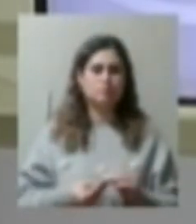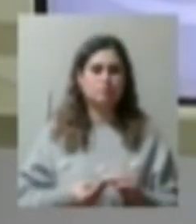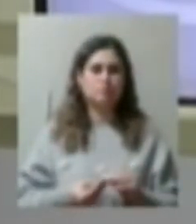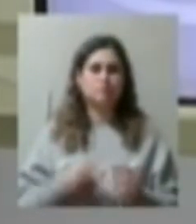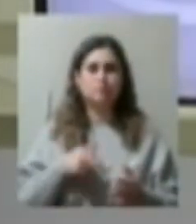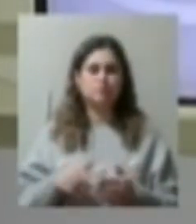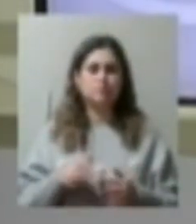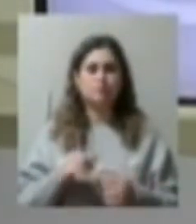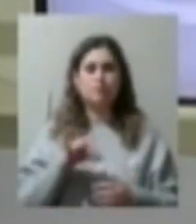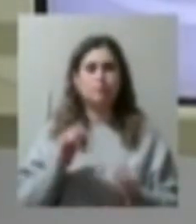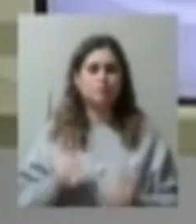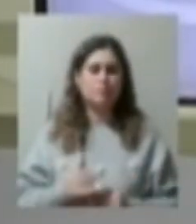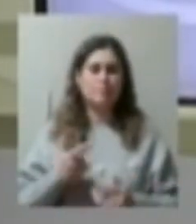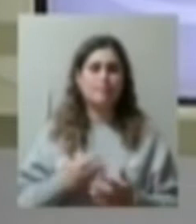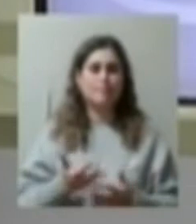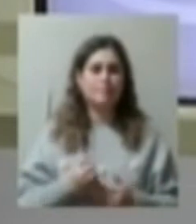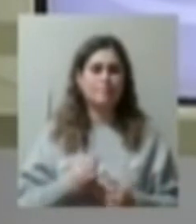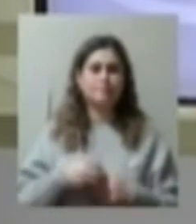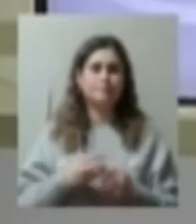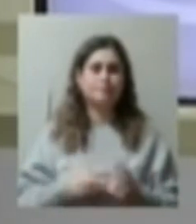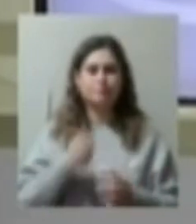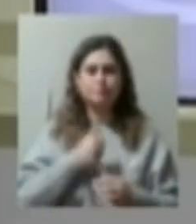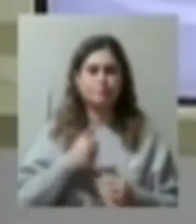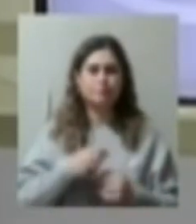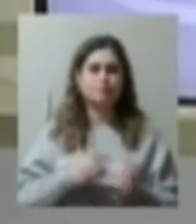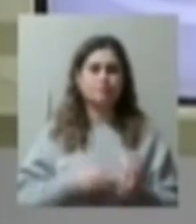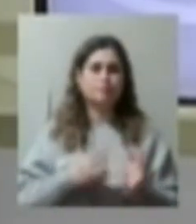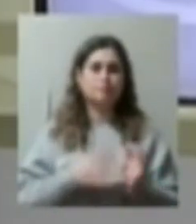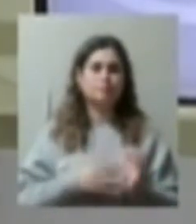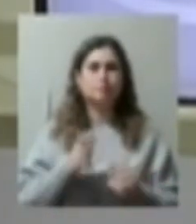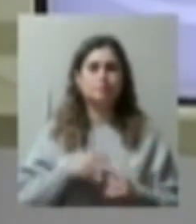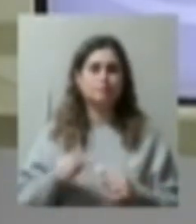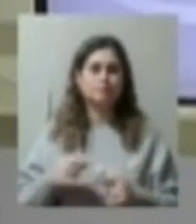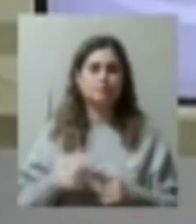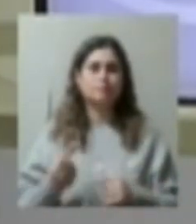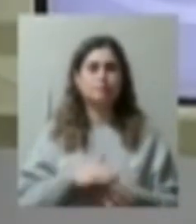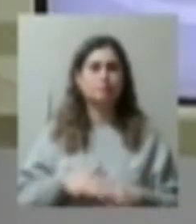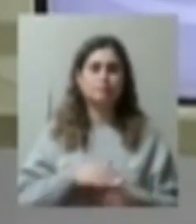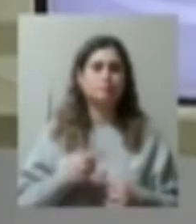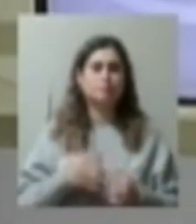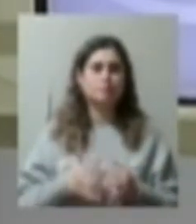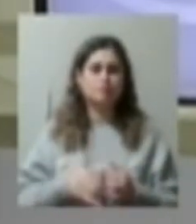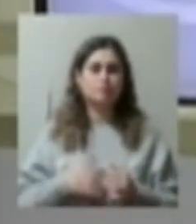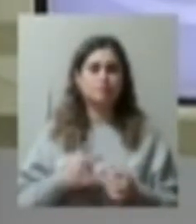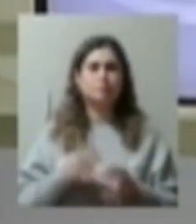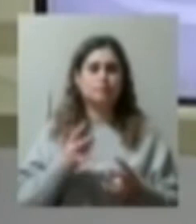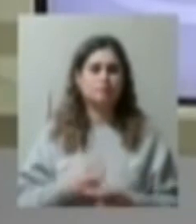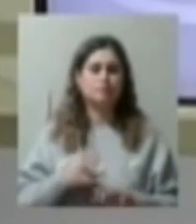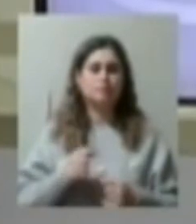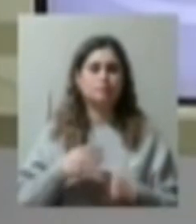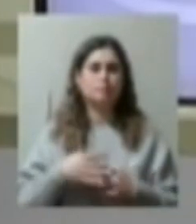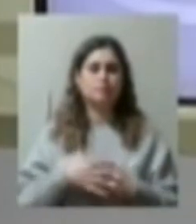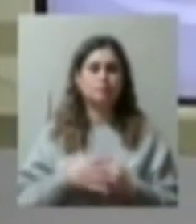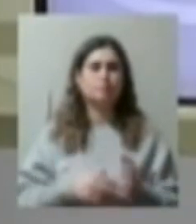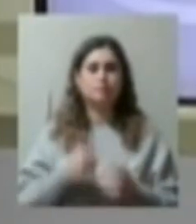на спад. Якщо брати 2018 рік, 809 чоловік на території області Херсона травмувалось, за 2019 рік,